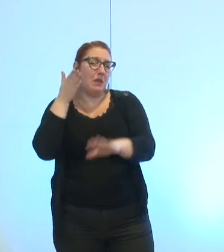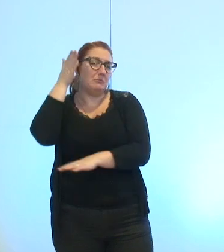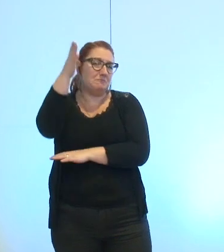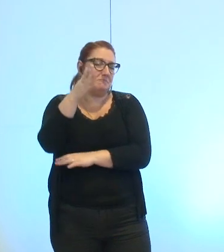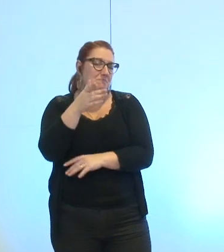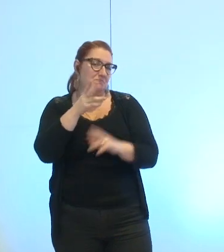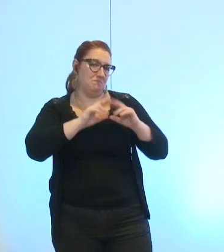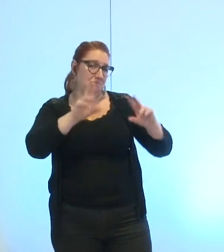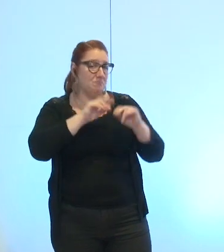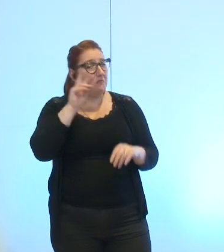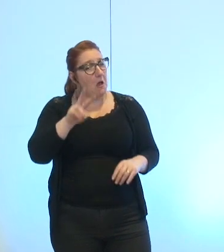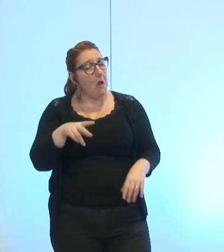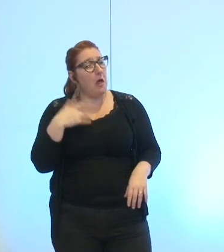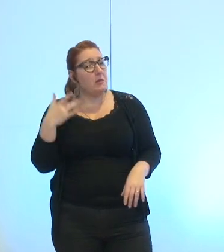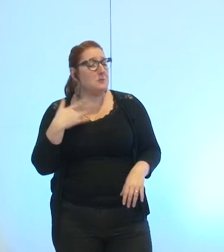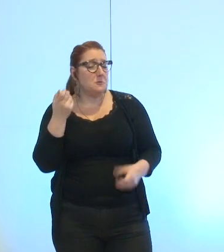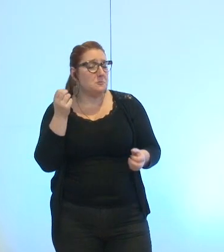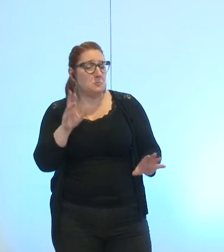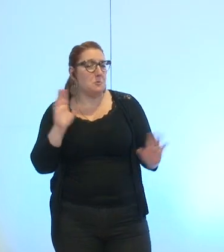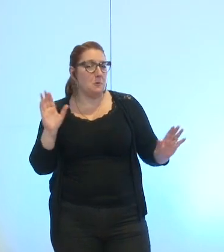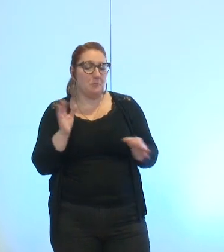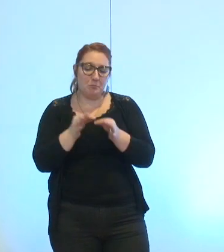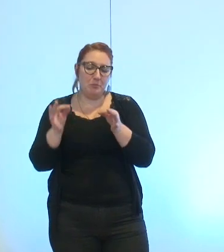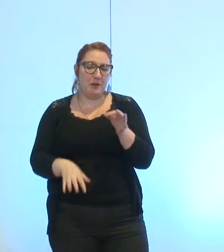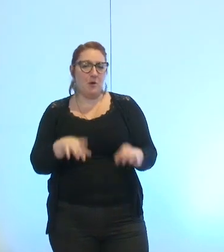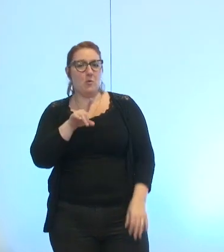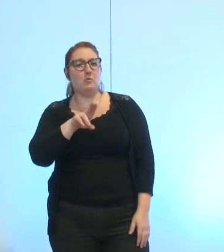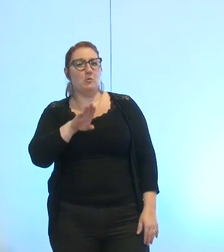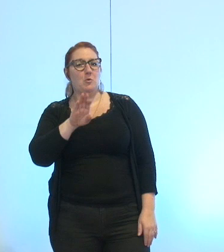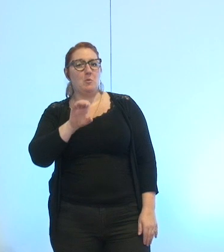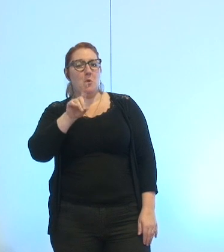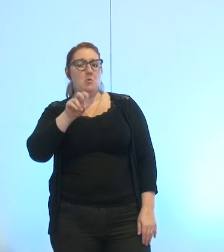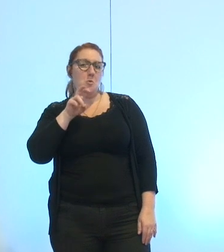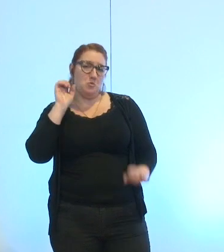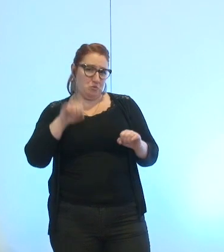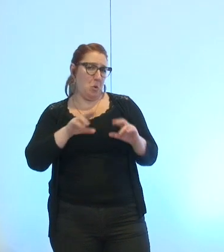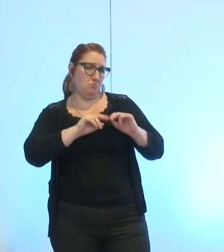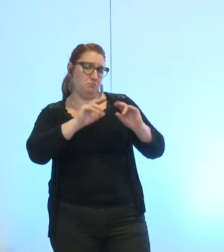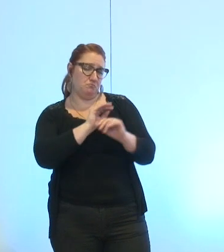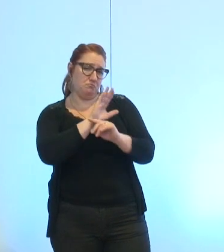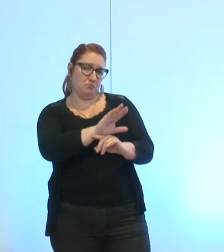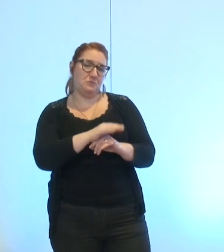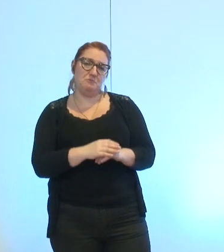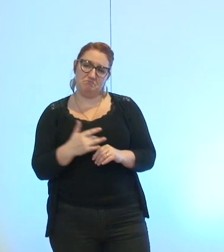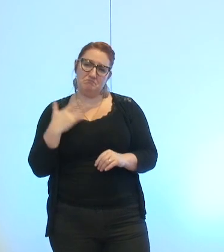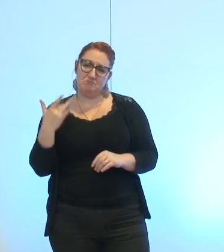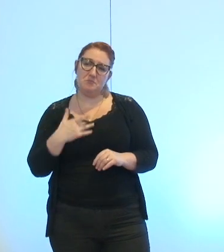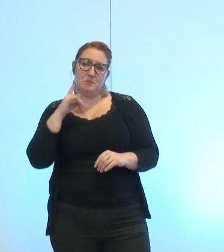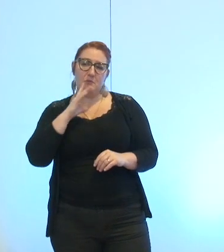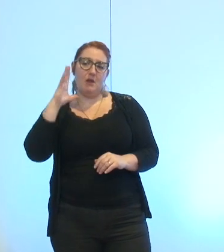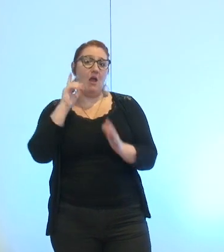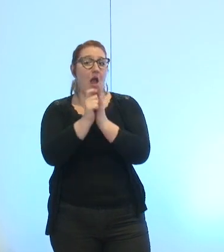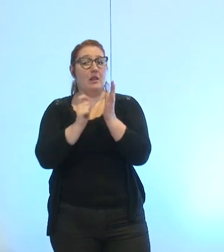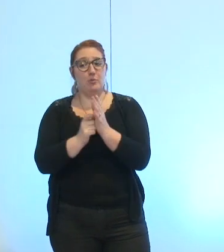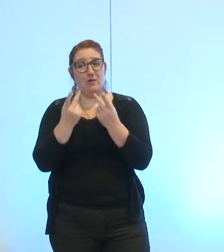que ça vaut ça vaut le coup vous savez ça vaut le coup je vous fasse le bilan du Bedou ça serait intéressant parce queà l'époque la